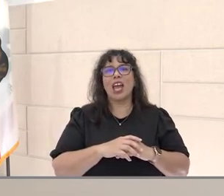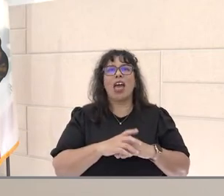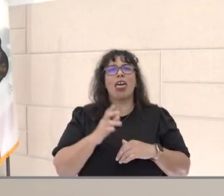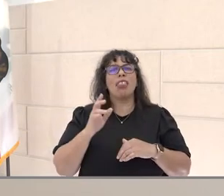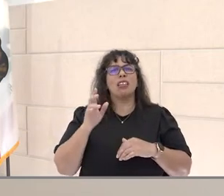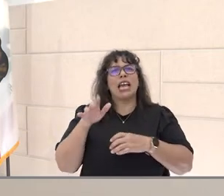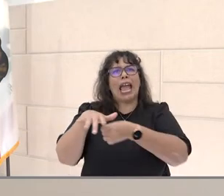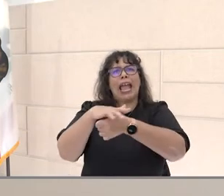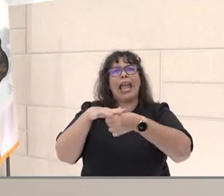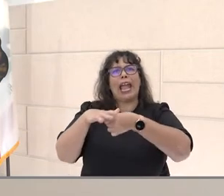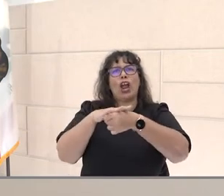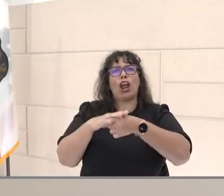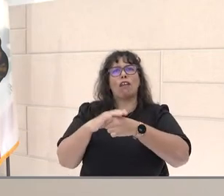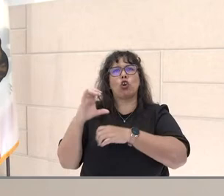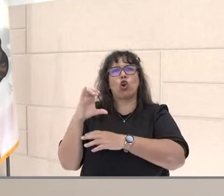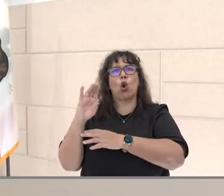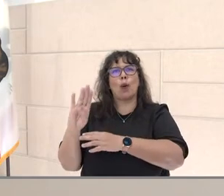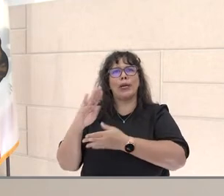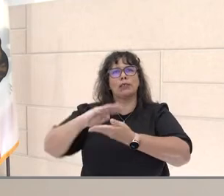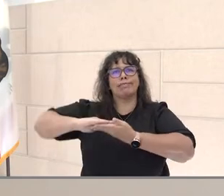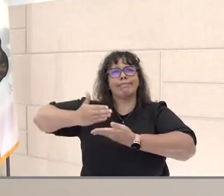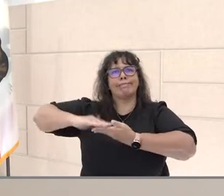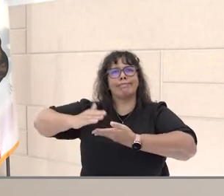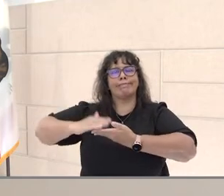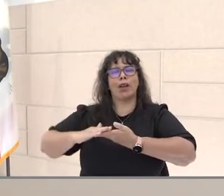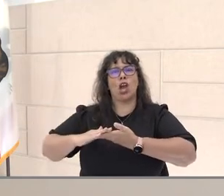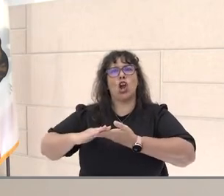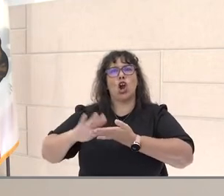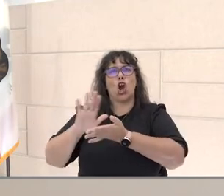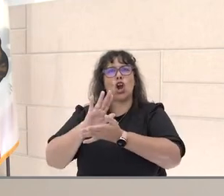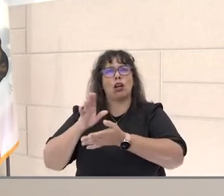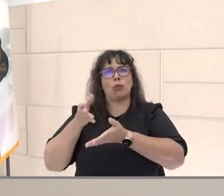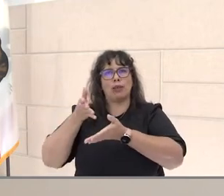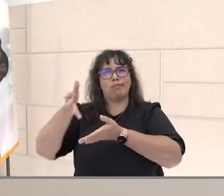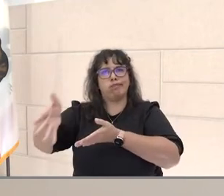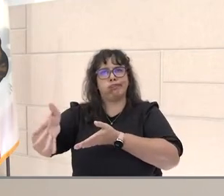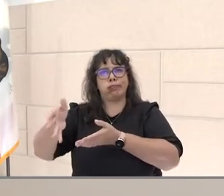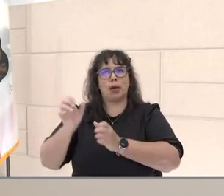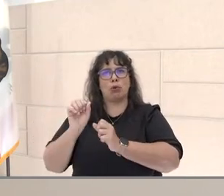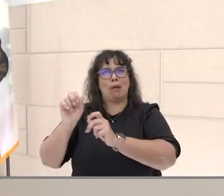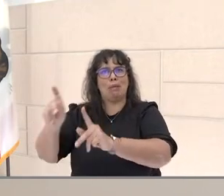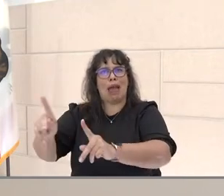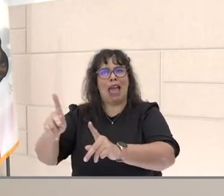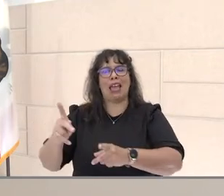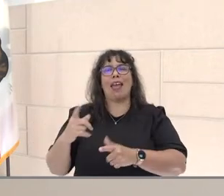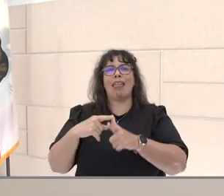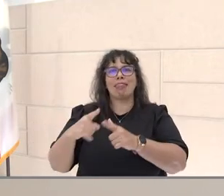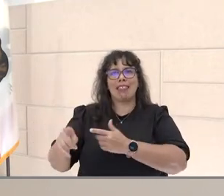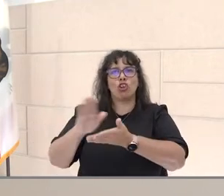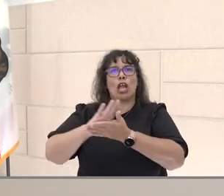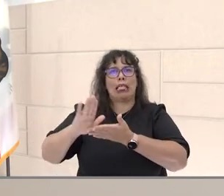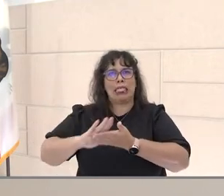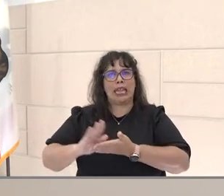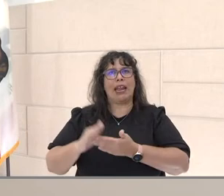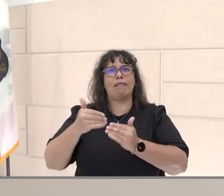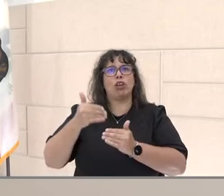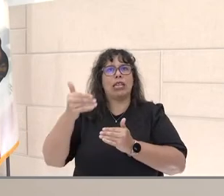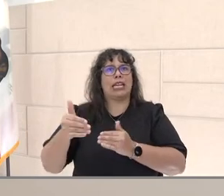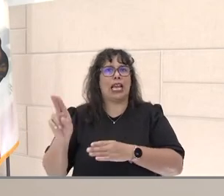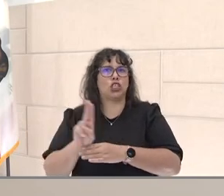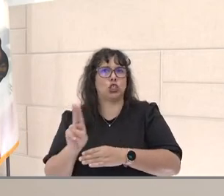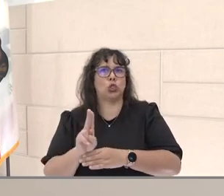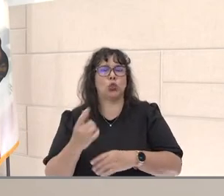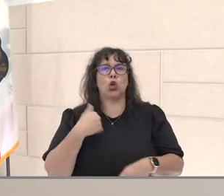ហើយនៅពេលដែលសិស្សចេញផុតទៅពួកគាត់ជូតសម្អាតក្រុមបុកនោះដើម្បីឲ្យសិស្សបន្ទាប់មកនោះ